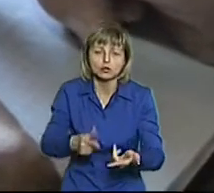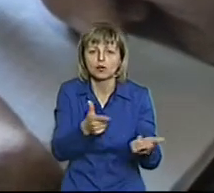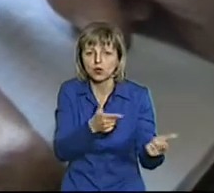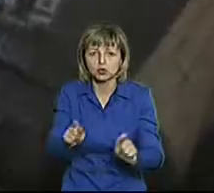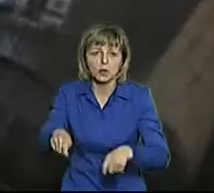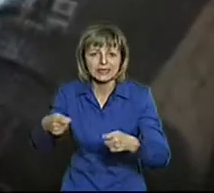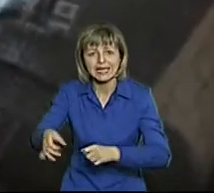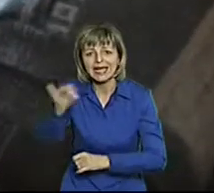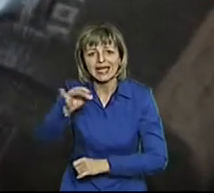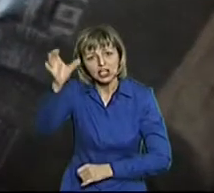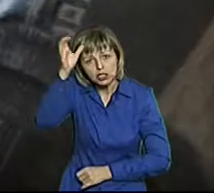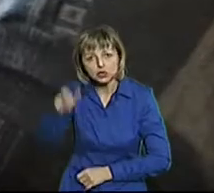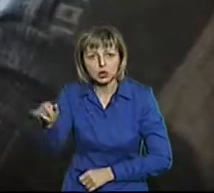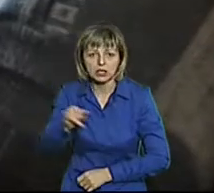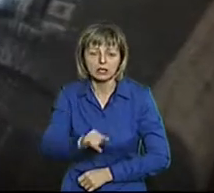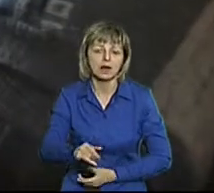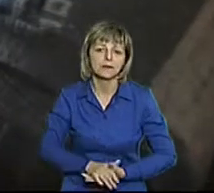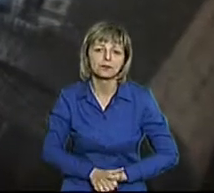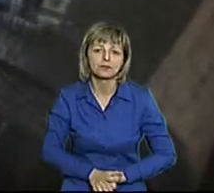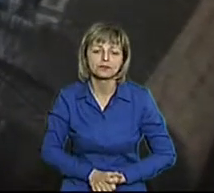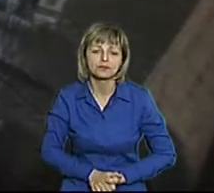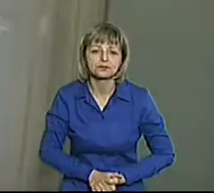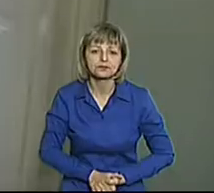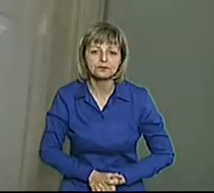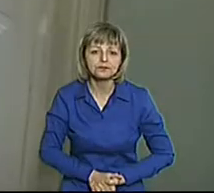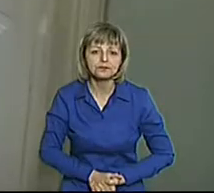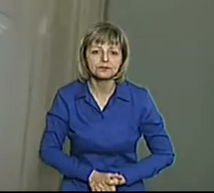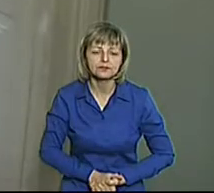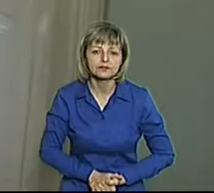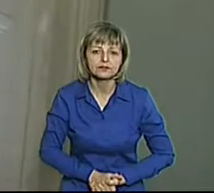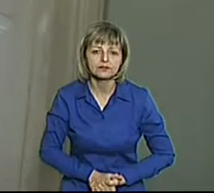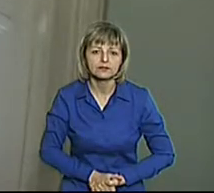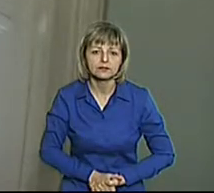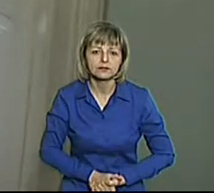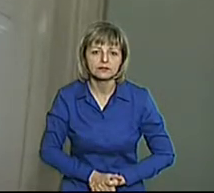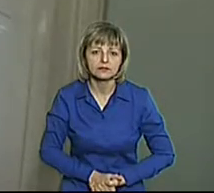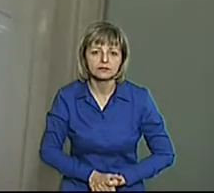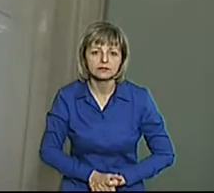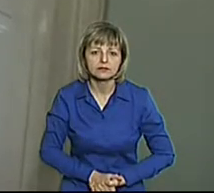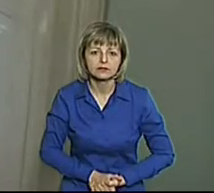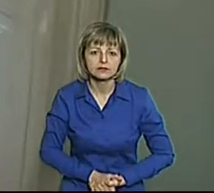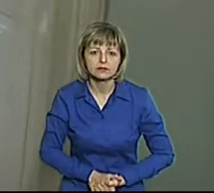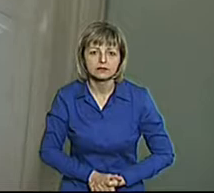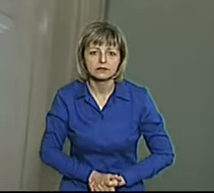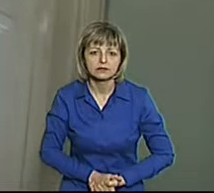передати історикам та краєзнавцям. Олена Парай, Валерій Фетисов. Новини на Суспільному. Луцьк.